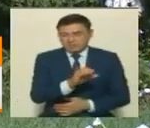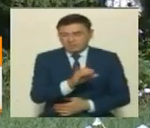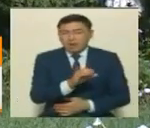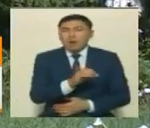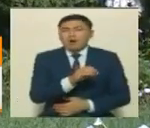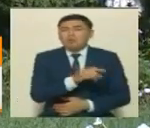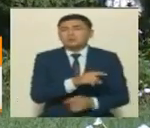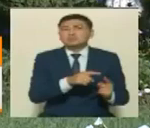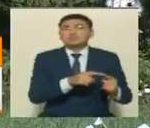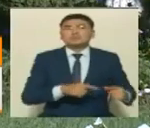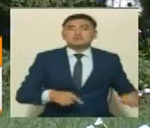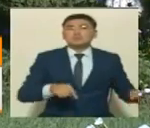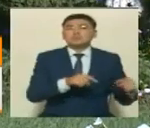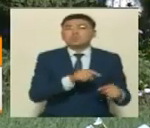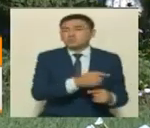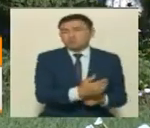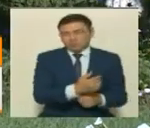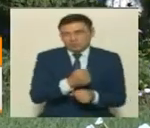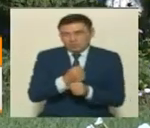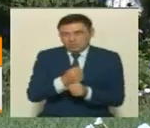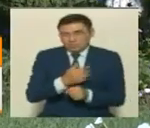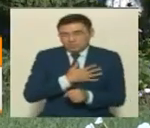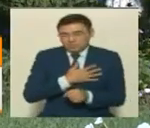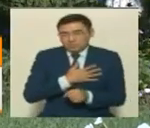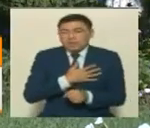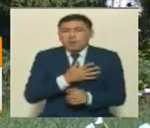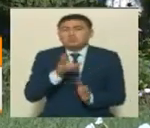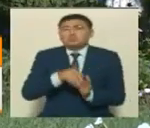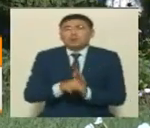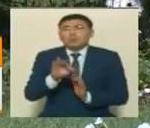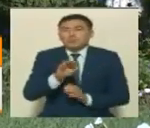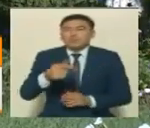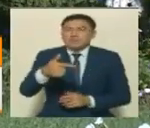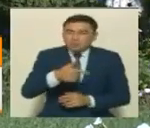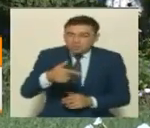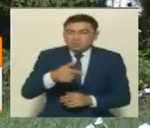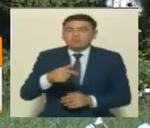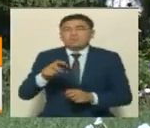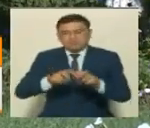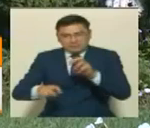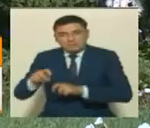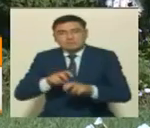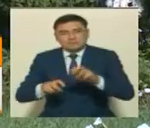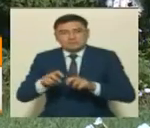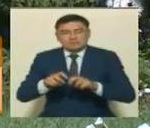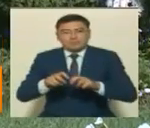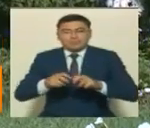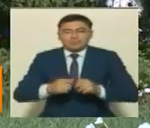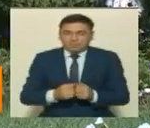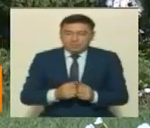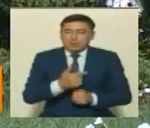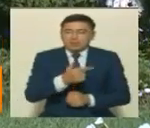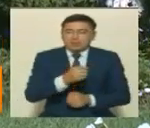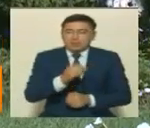компании, это он относится к развитию геологоразведки. Глава государства отметил,